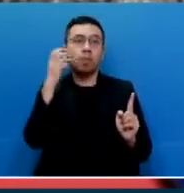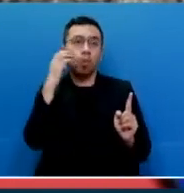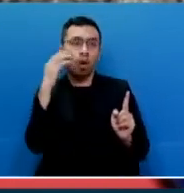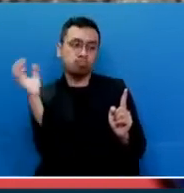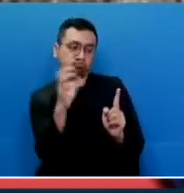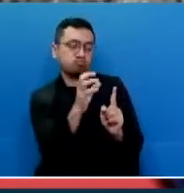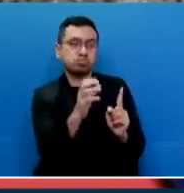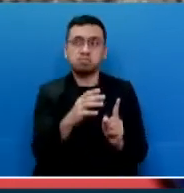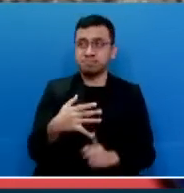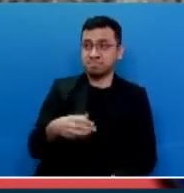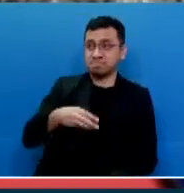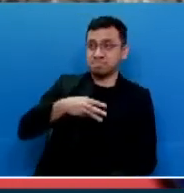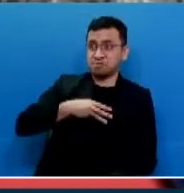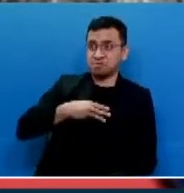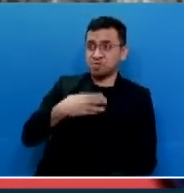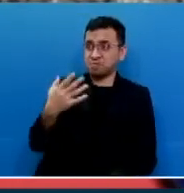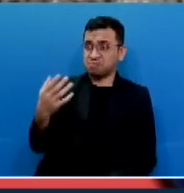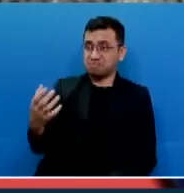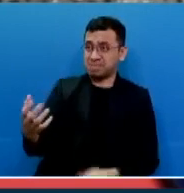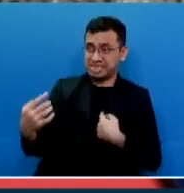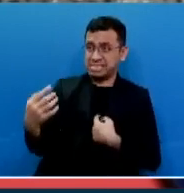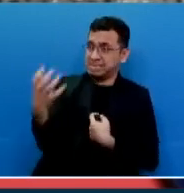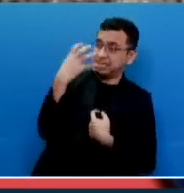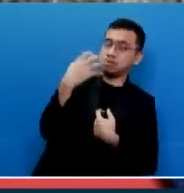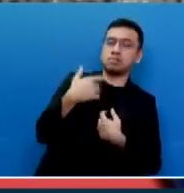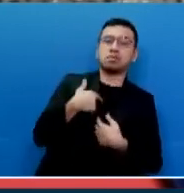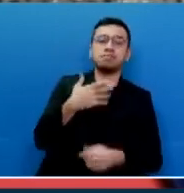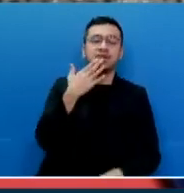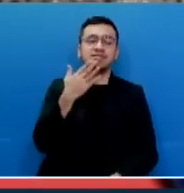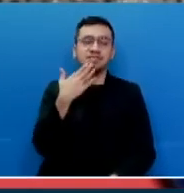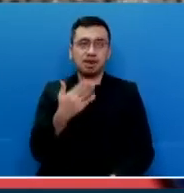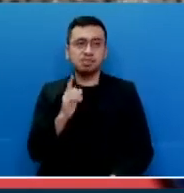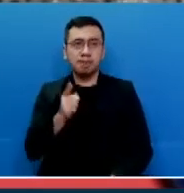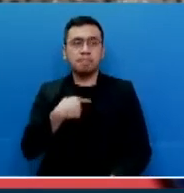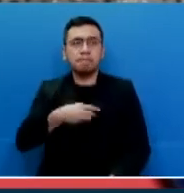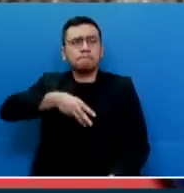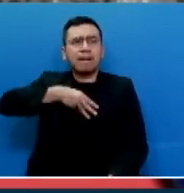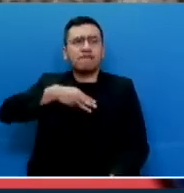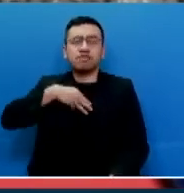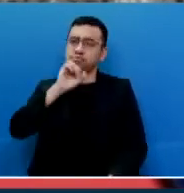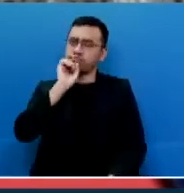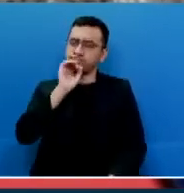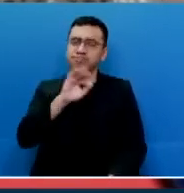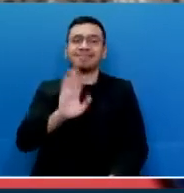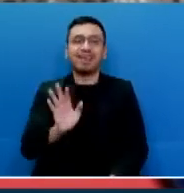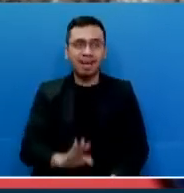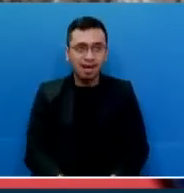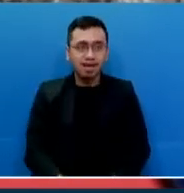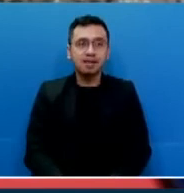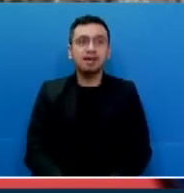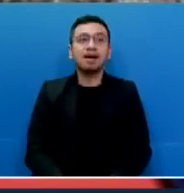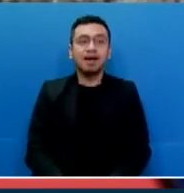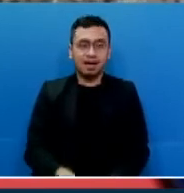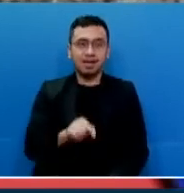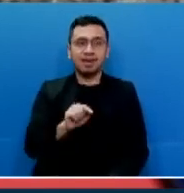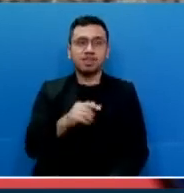kapasitasnya untuk berbicara di event itu di acara itu dan mereka juga tidak kemudian mengajak suporternya